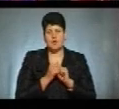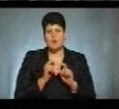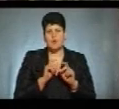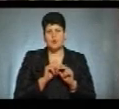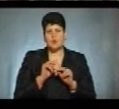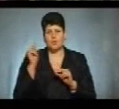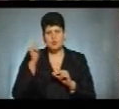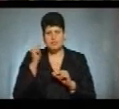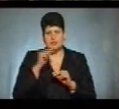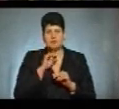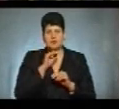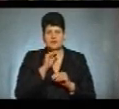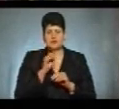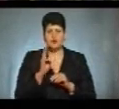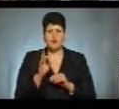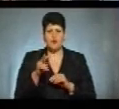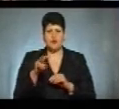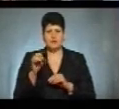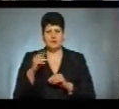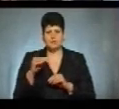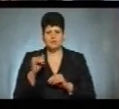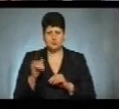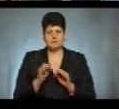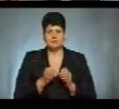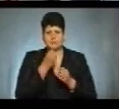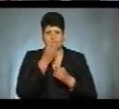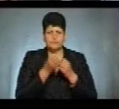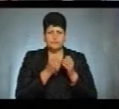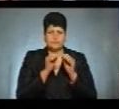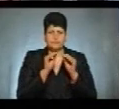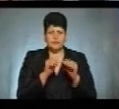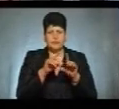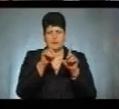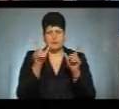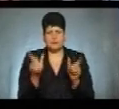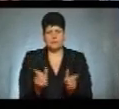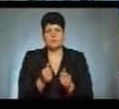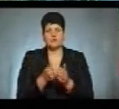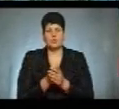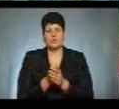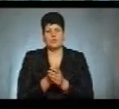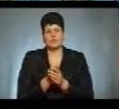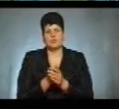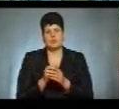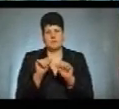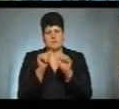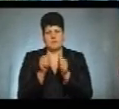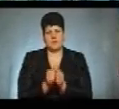професійного коледжу з посиленою військово-фізичною підготовкою поклали соснові гірлянди пам'яті до скульптури «Материнський поклик».